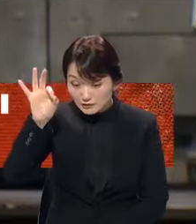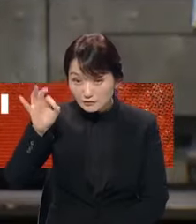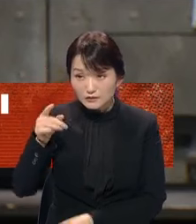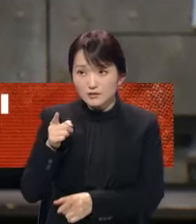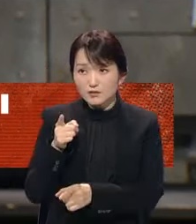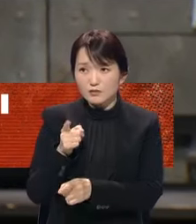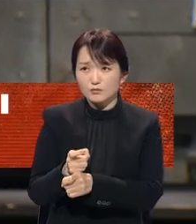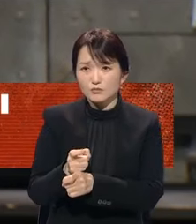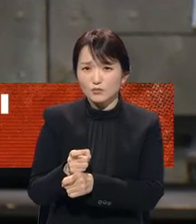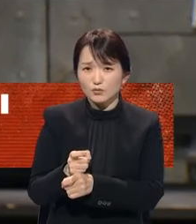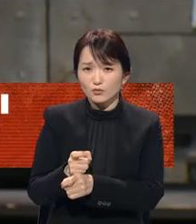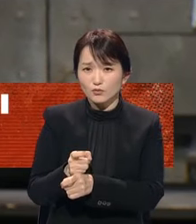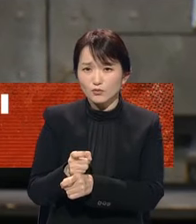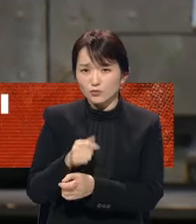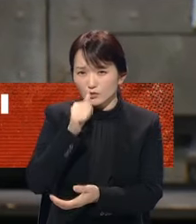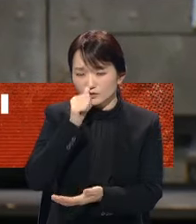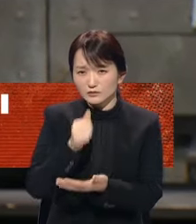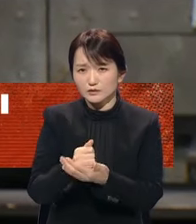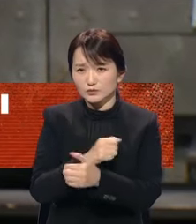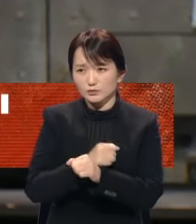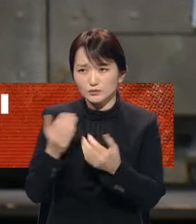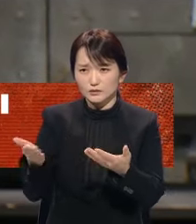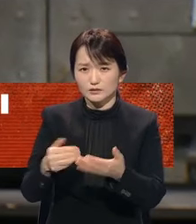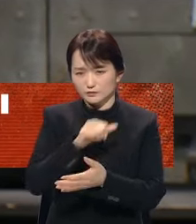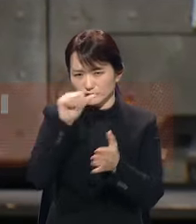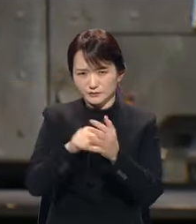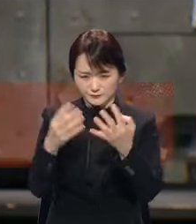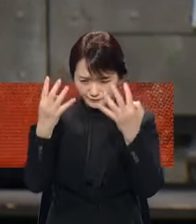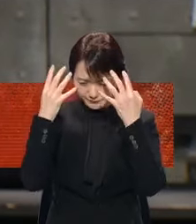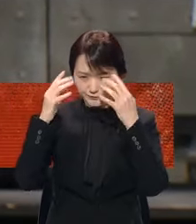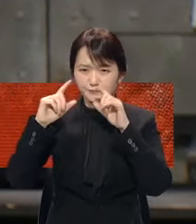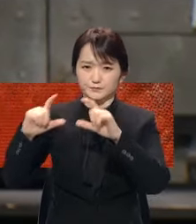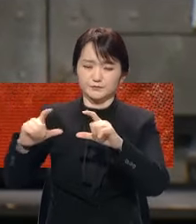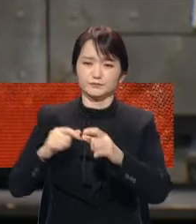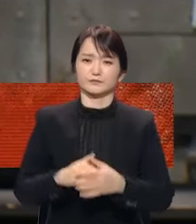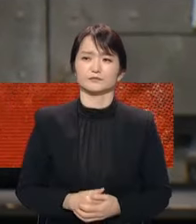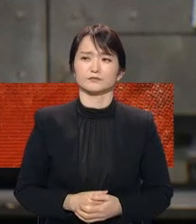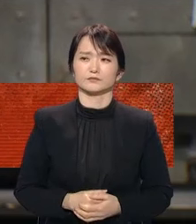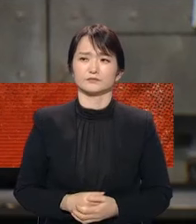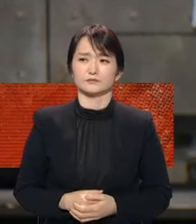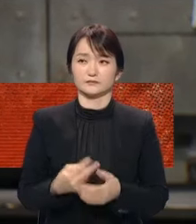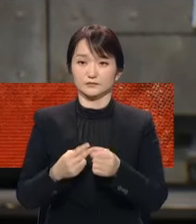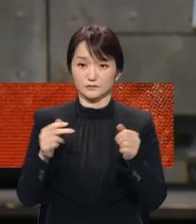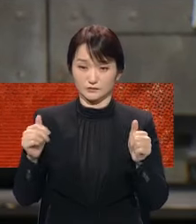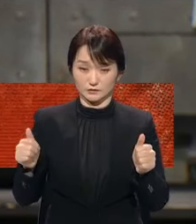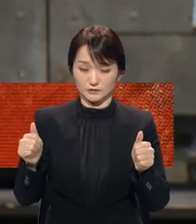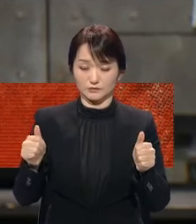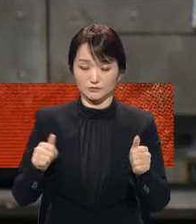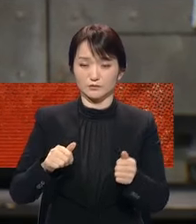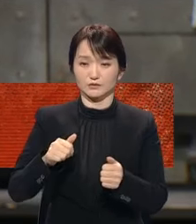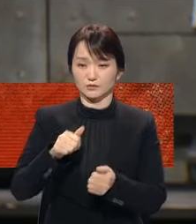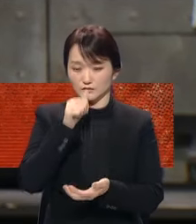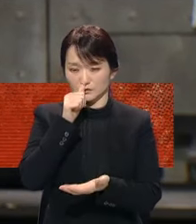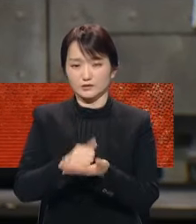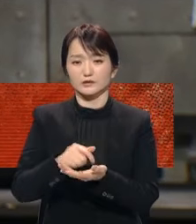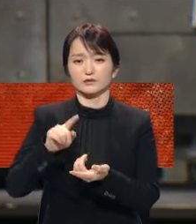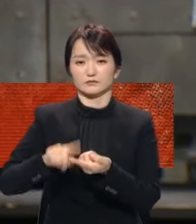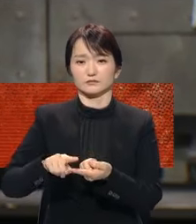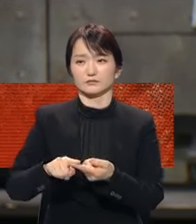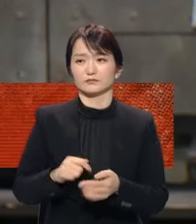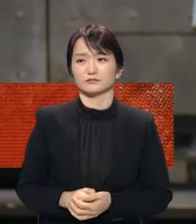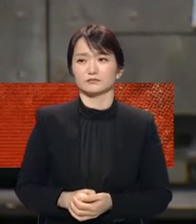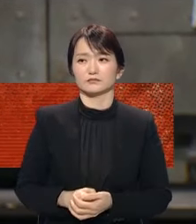이제 용서해 주는 거다라고 해서 무기징역을 선고했습니다. 결국 이 무기징역은 항소심에서도 그대로 인정이 됐는데 이자가 또